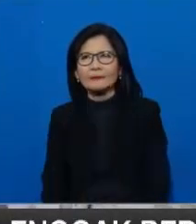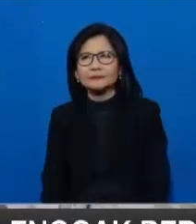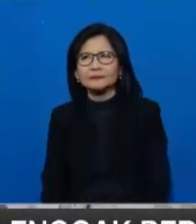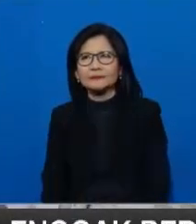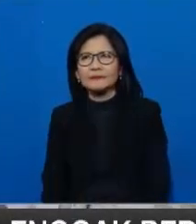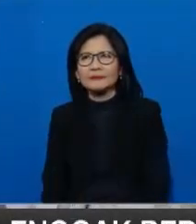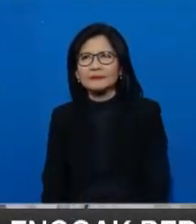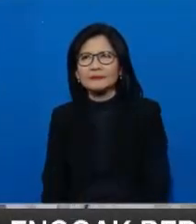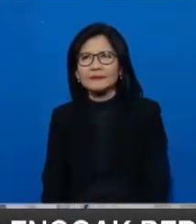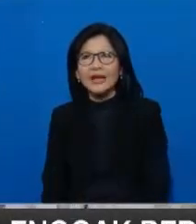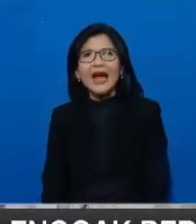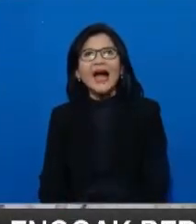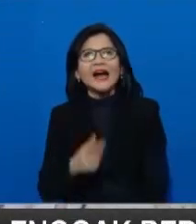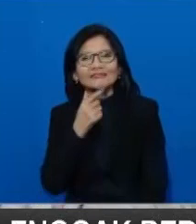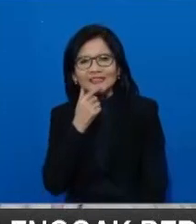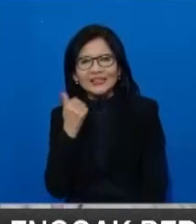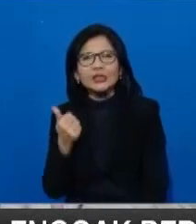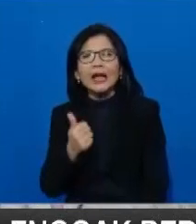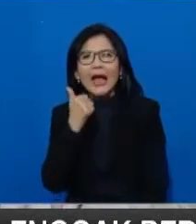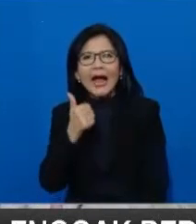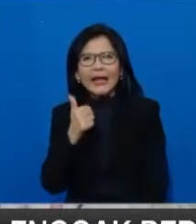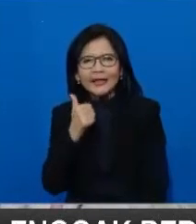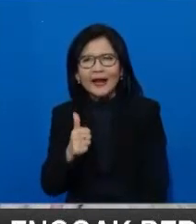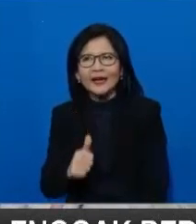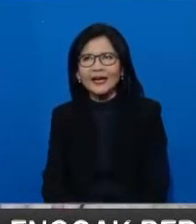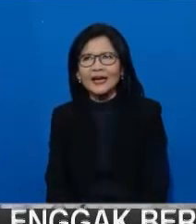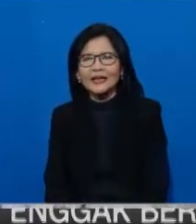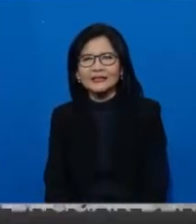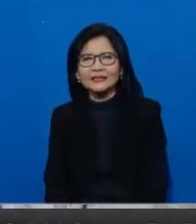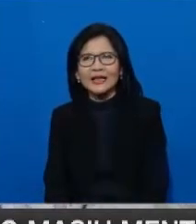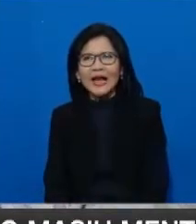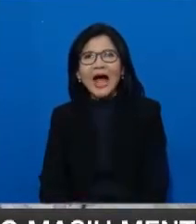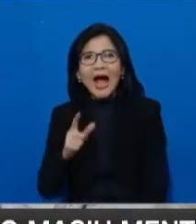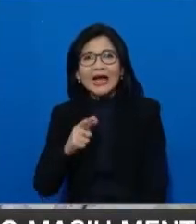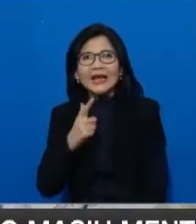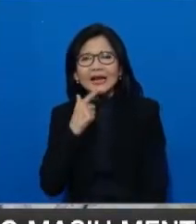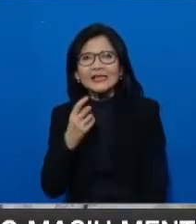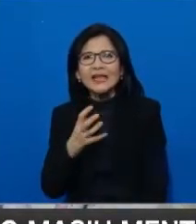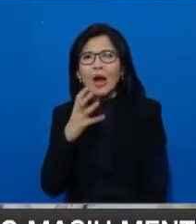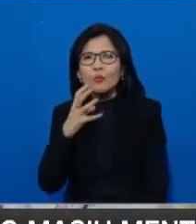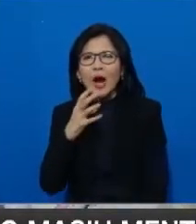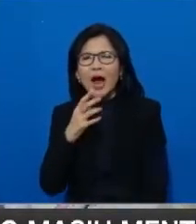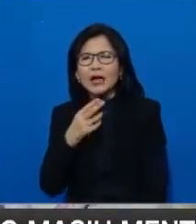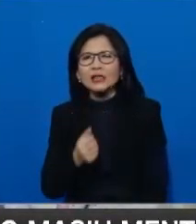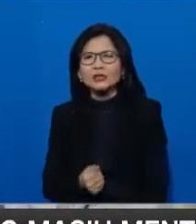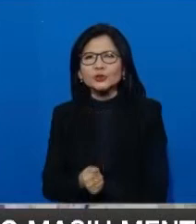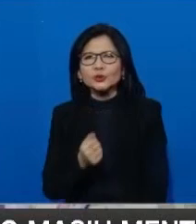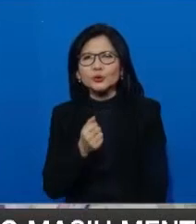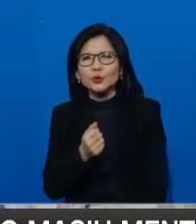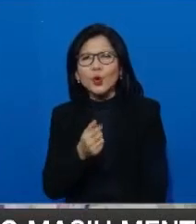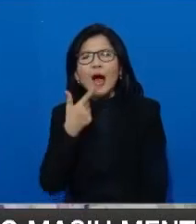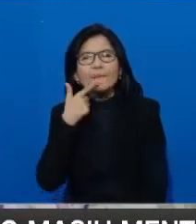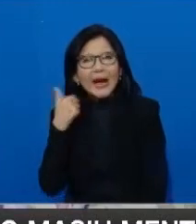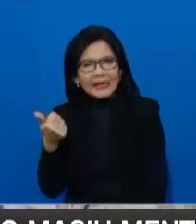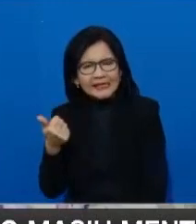Rasanya nggak expect seenak itu sih. Soalnya tuh ada rasa dari buah naganya manis, terus nasi goreng